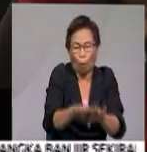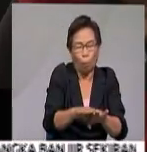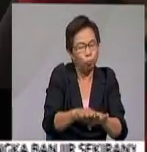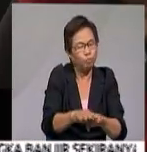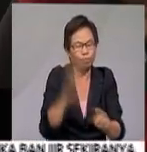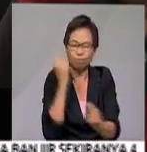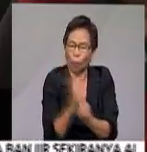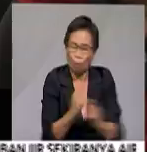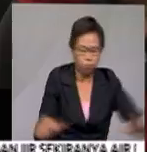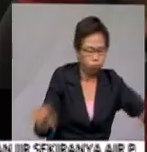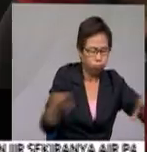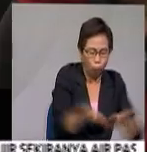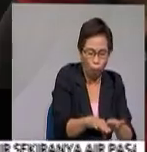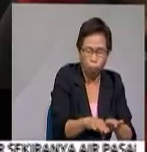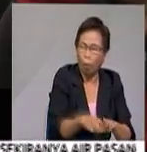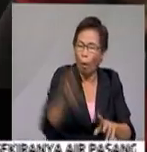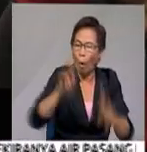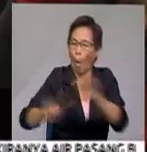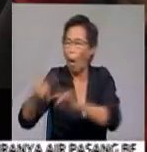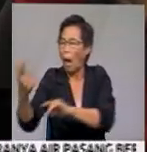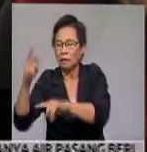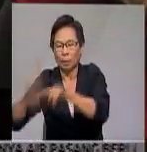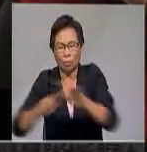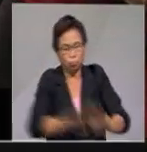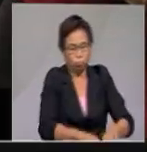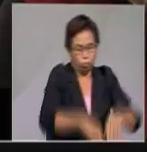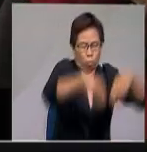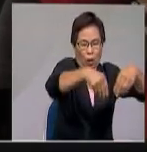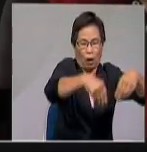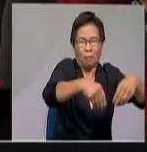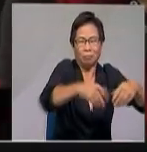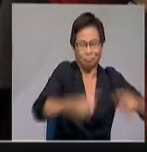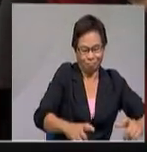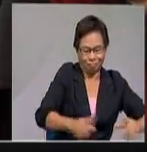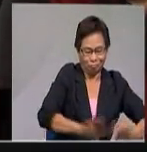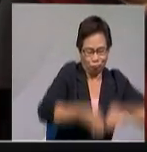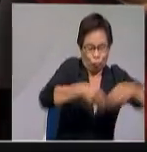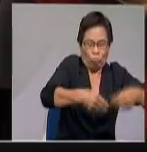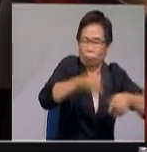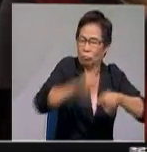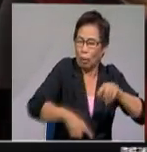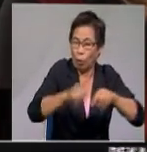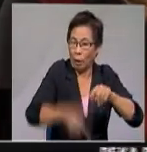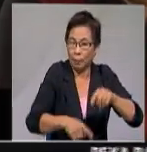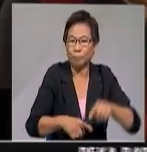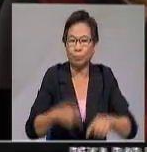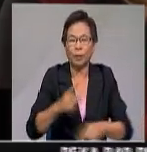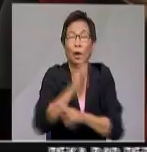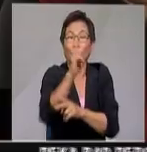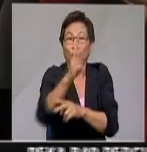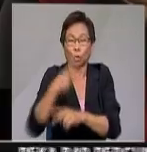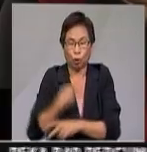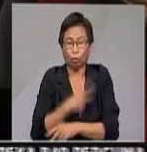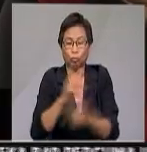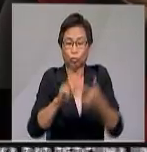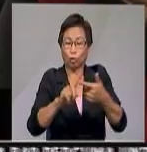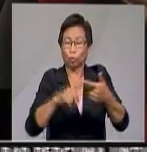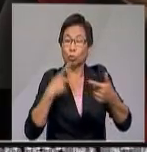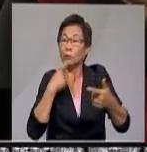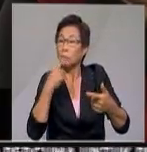siukan. So tak boleh orang boleh buka manhole itu. So yang kedua, kita dah mengarahkan